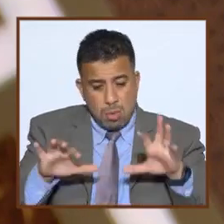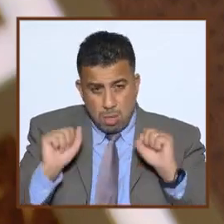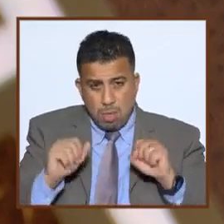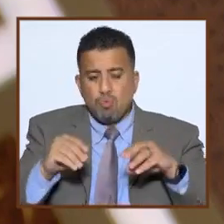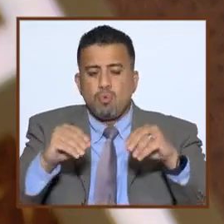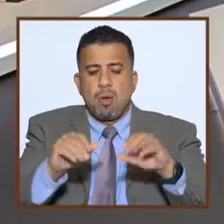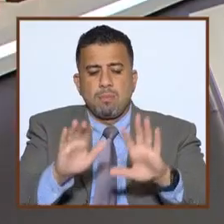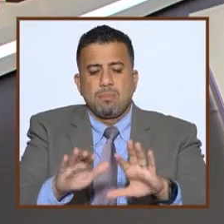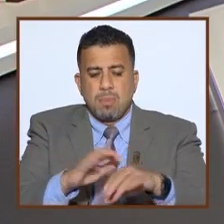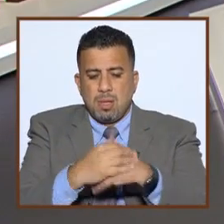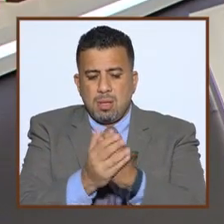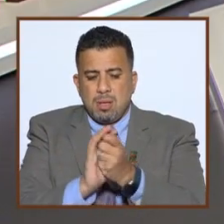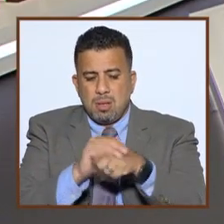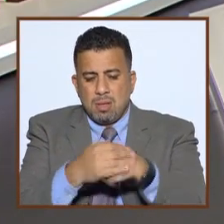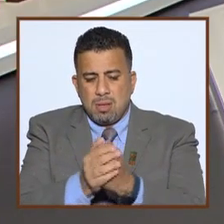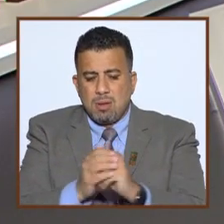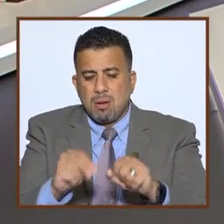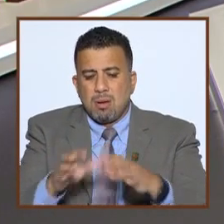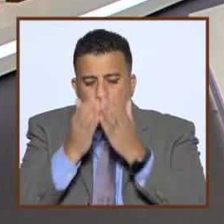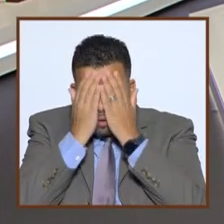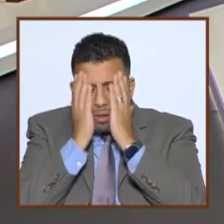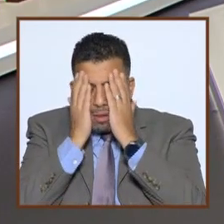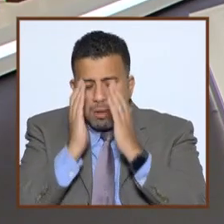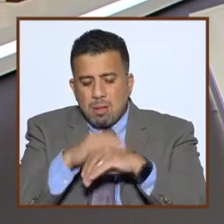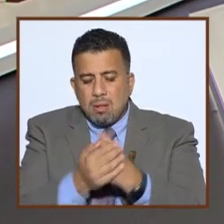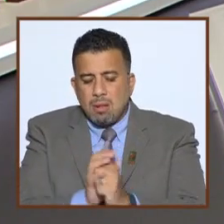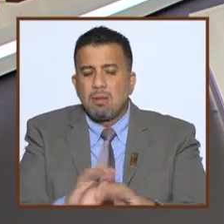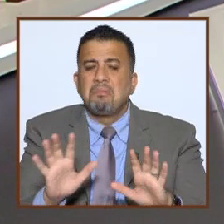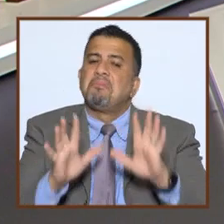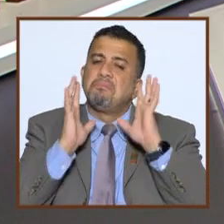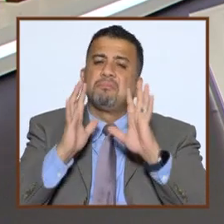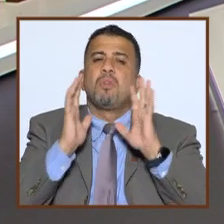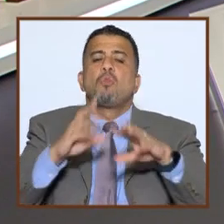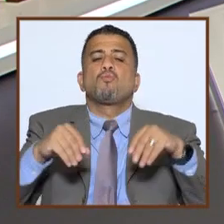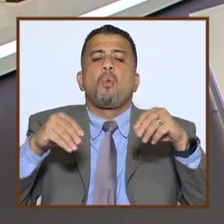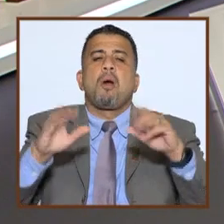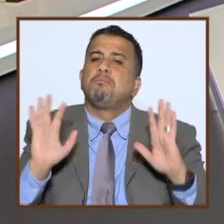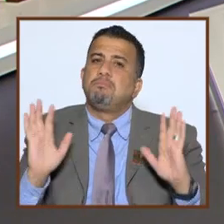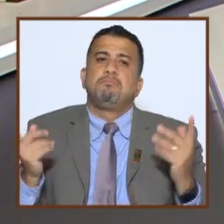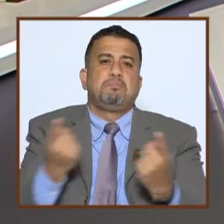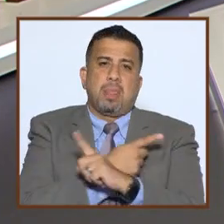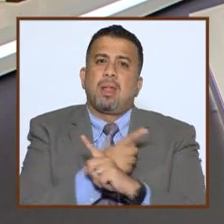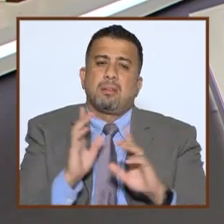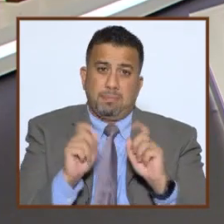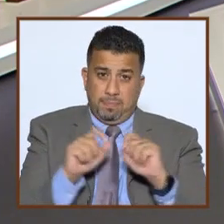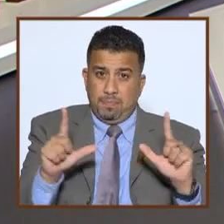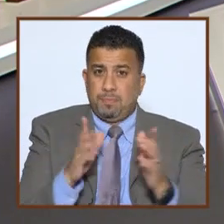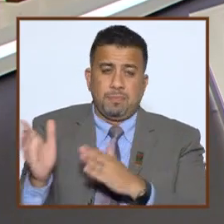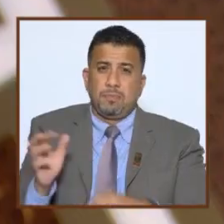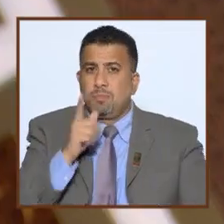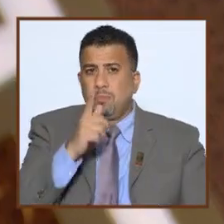الاغتسال واسال الله تعالى لها العافيه ابو احمد من ابوظبي يقول قبل 25 سنه رحنا